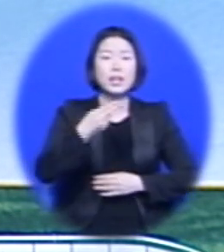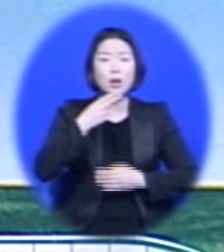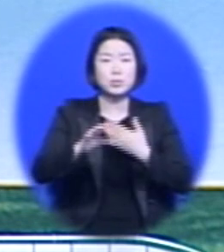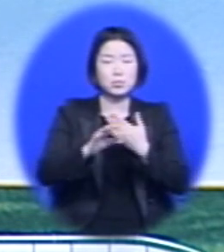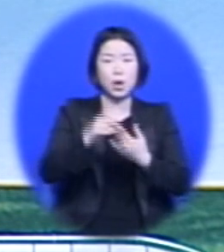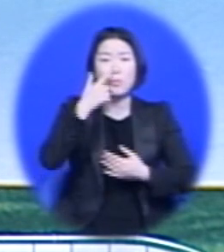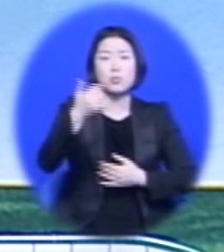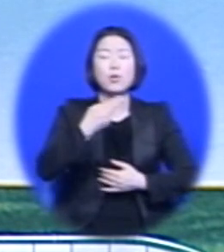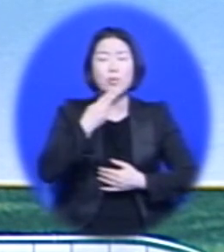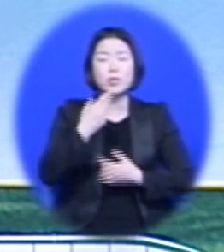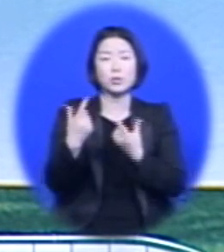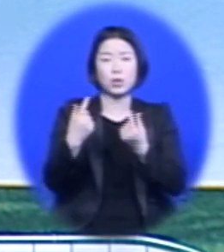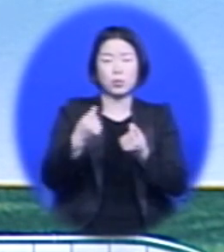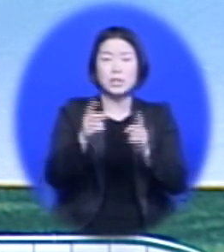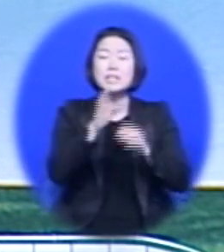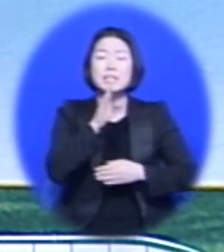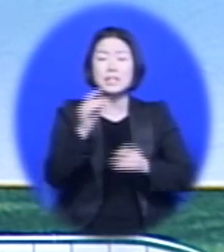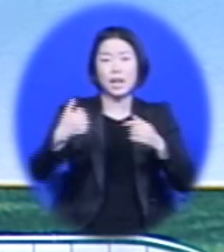사생자요 친아들이 아니니라.